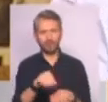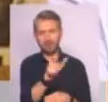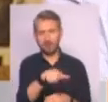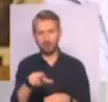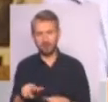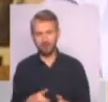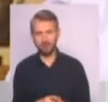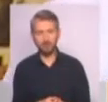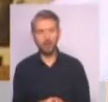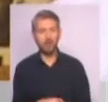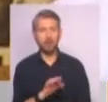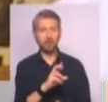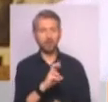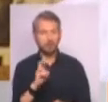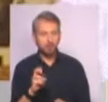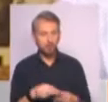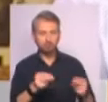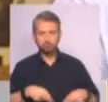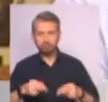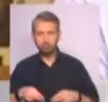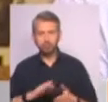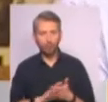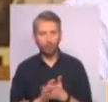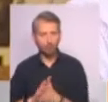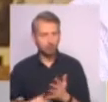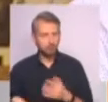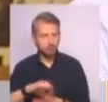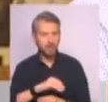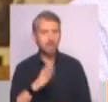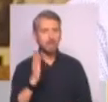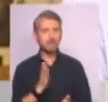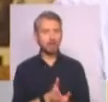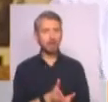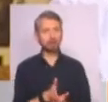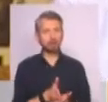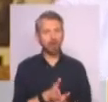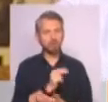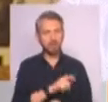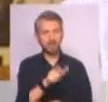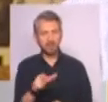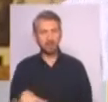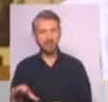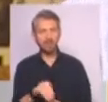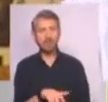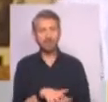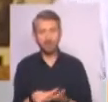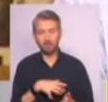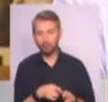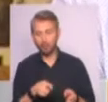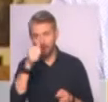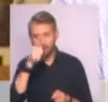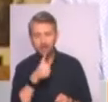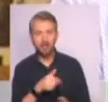умовно, ОСББ укладені всі договори, які є. Відповідно, є там штат працівників. Всі ці витрати вона понесла за місяць і